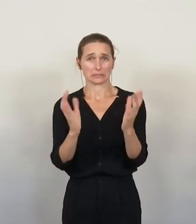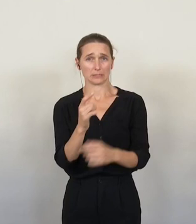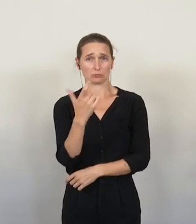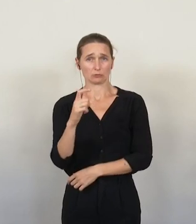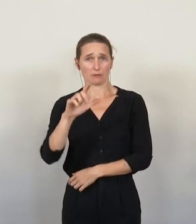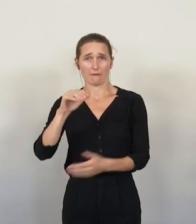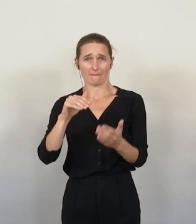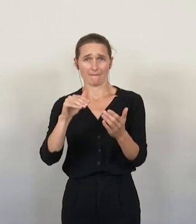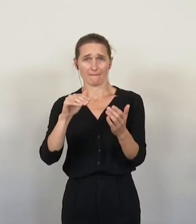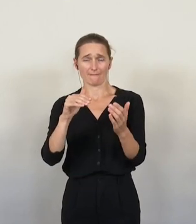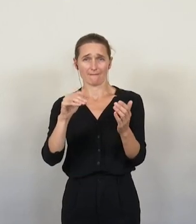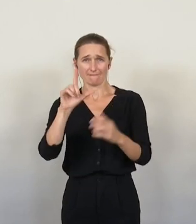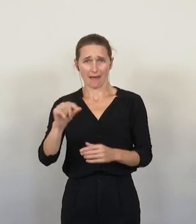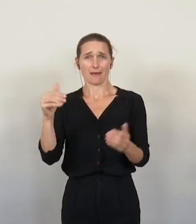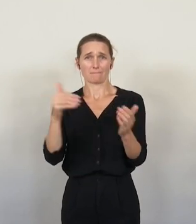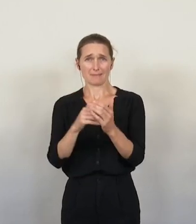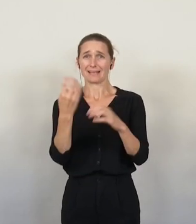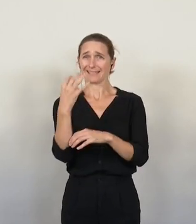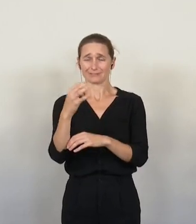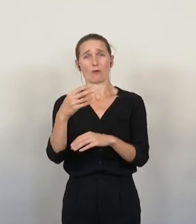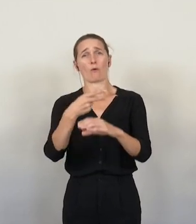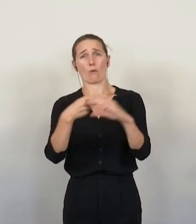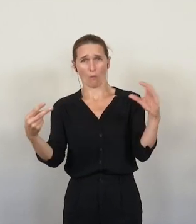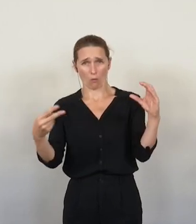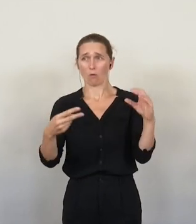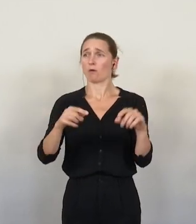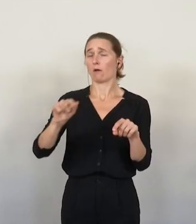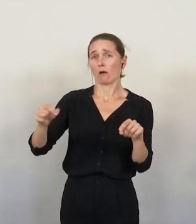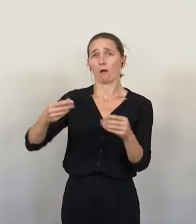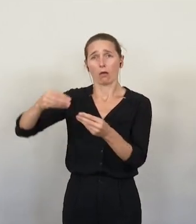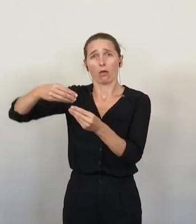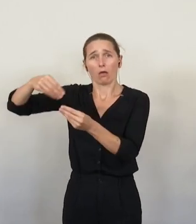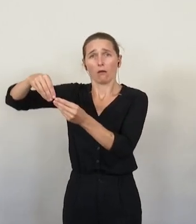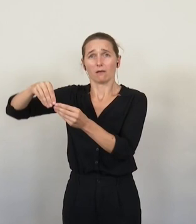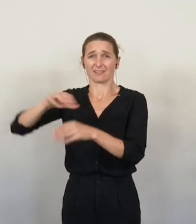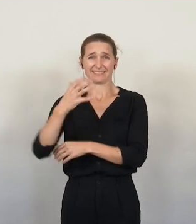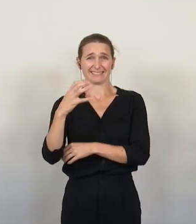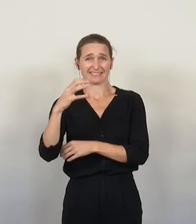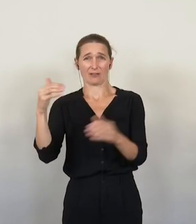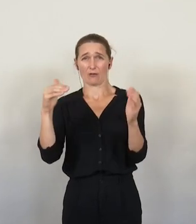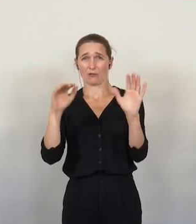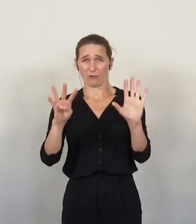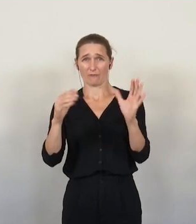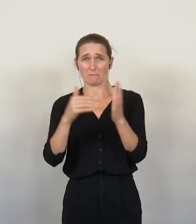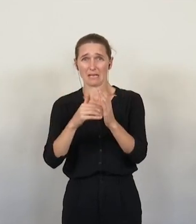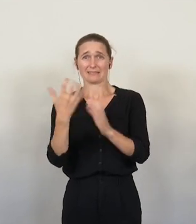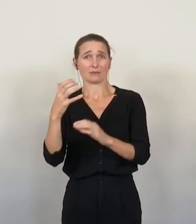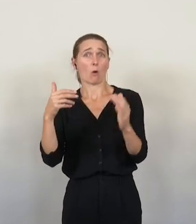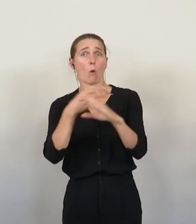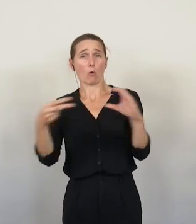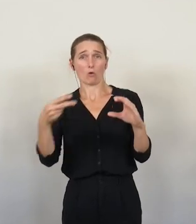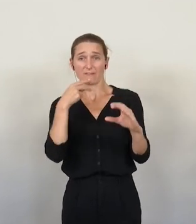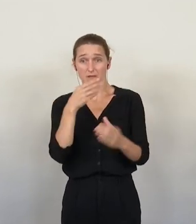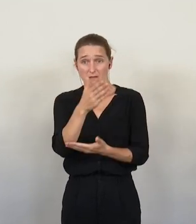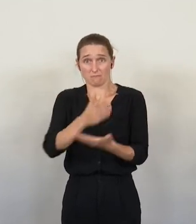€ 92500 197000 soit un total de 509900 € soit plus d'un demimillion